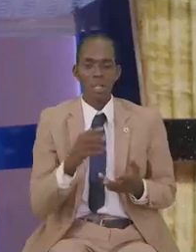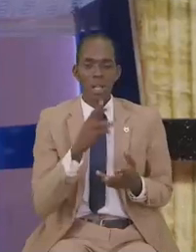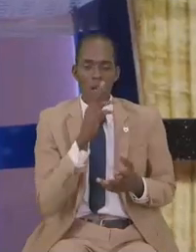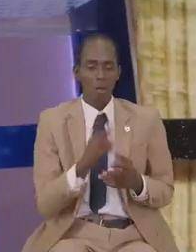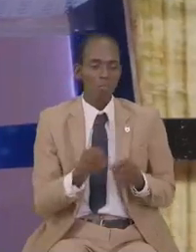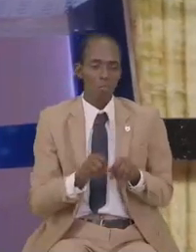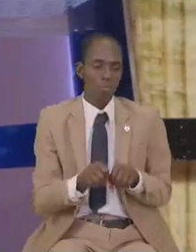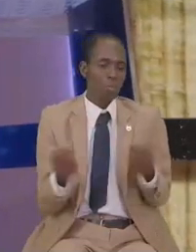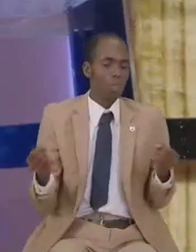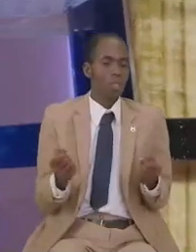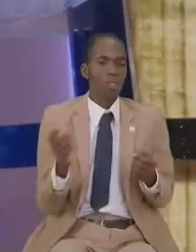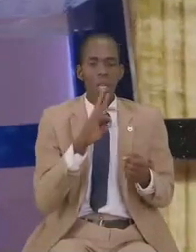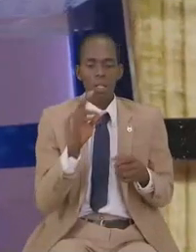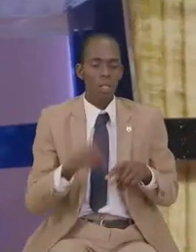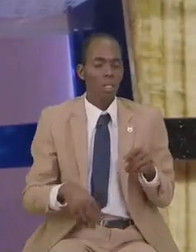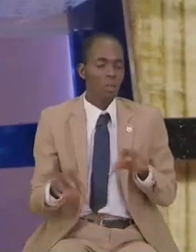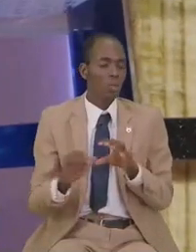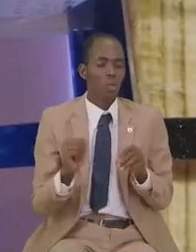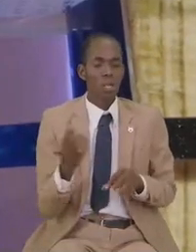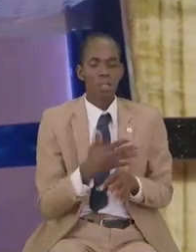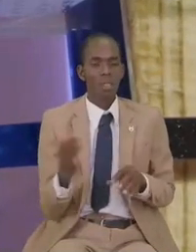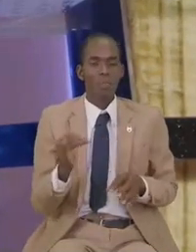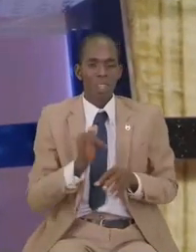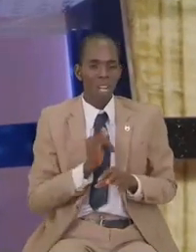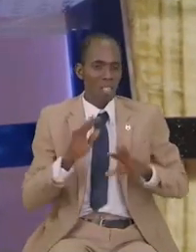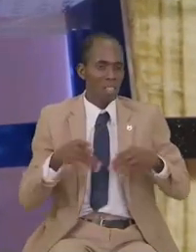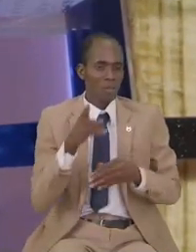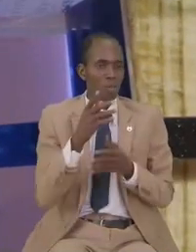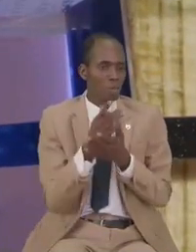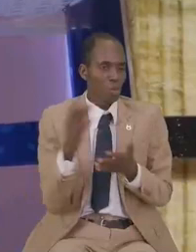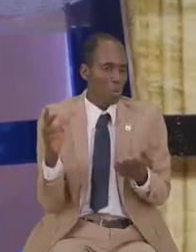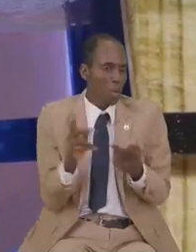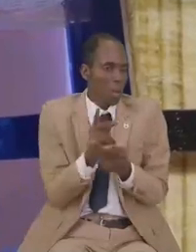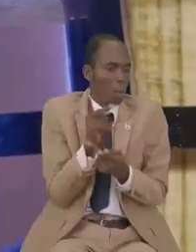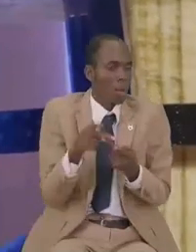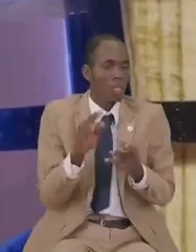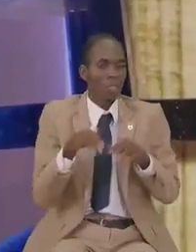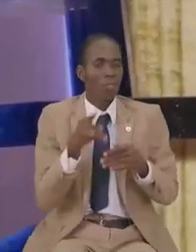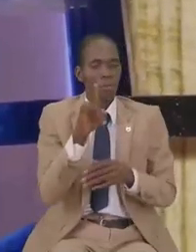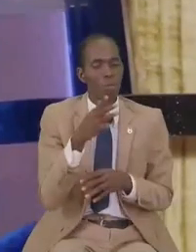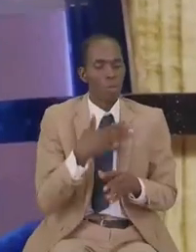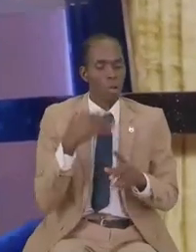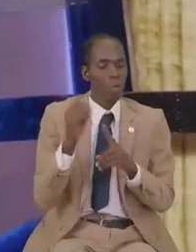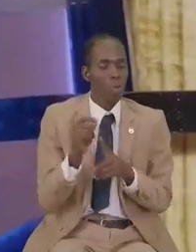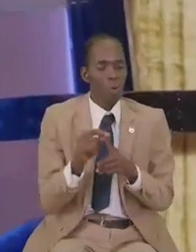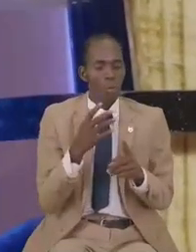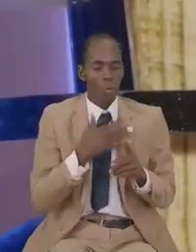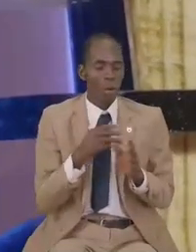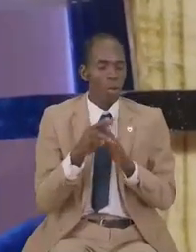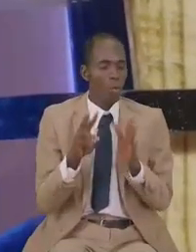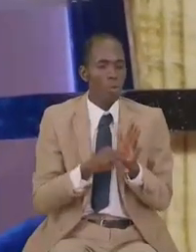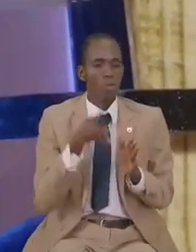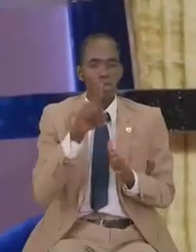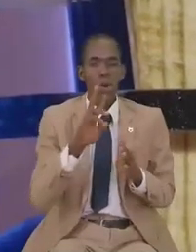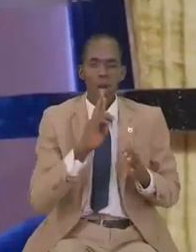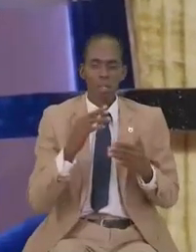va pas perdurer. Je vous ai donné quelque chose de parfait. Je vous ai donné ma parole. Je vous ai donné ma volonté. Vous avez mis